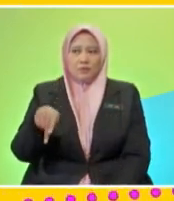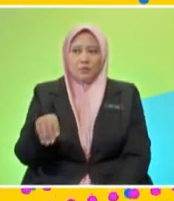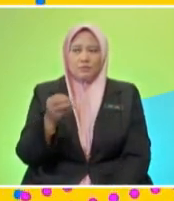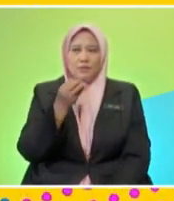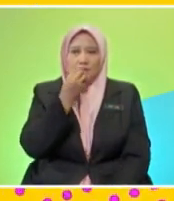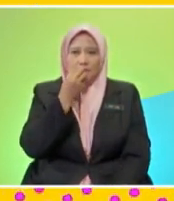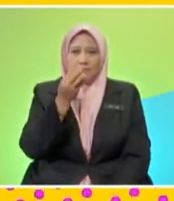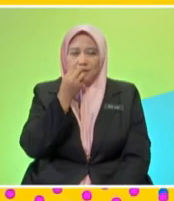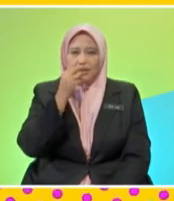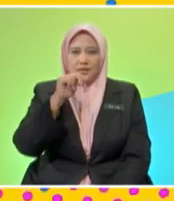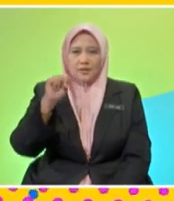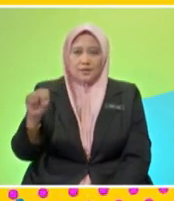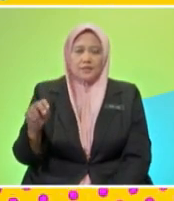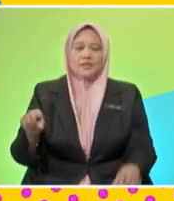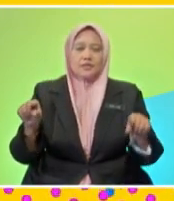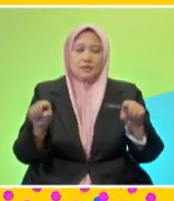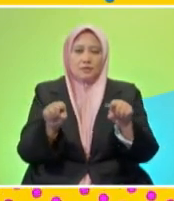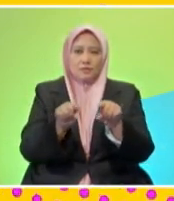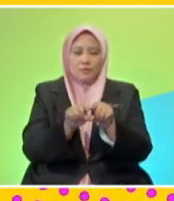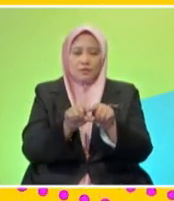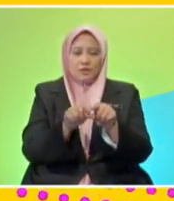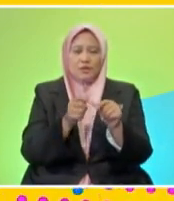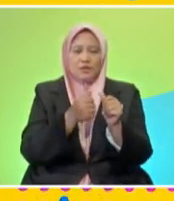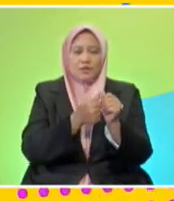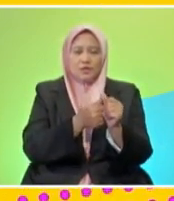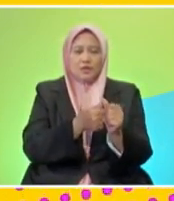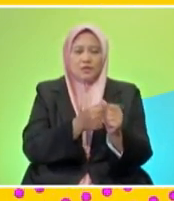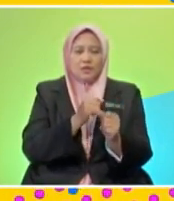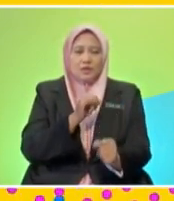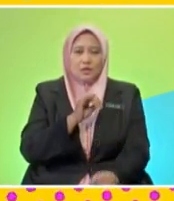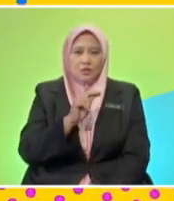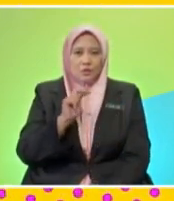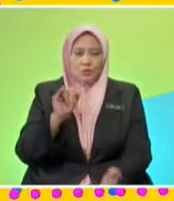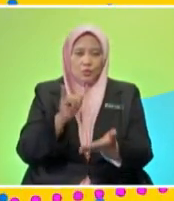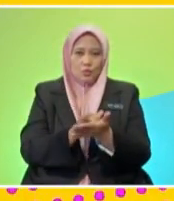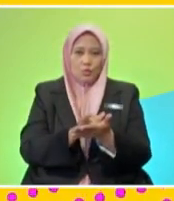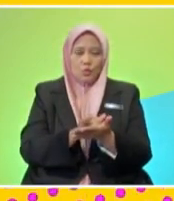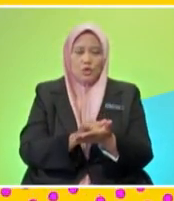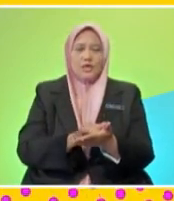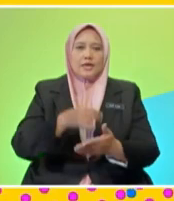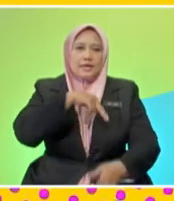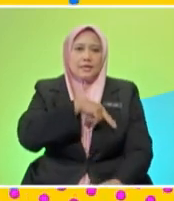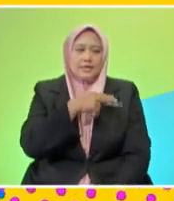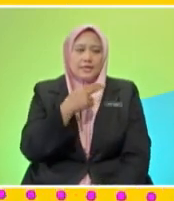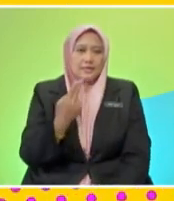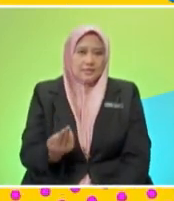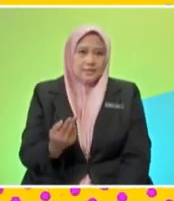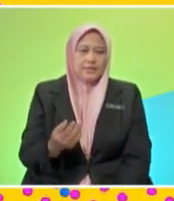seimbang iaitu makan secukupnya hasil digiri dan banyak pelawas.